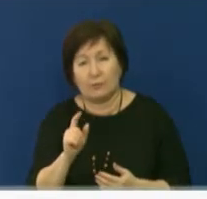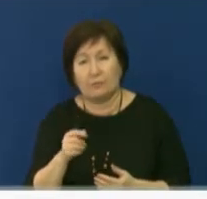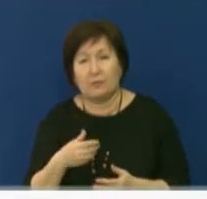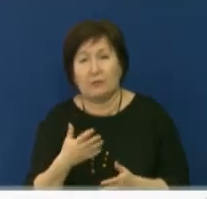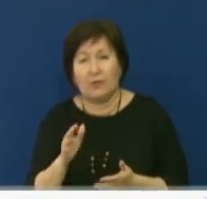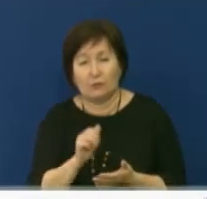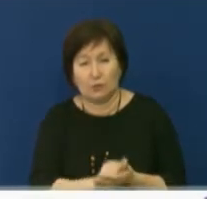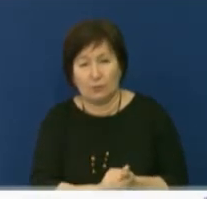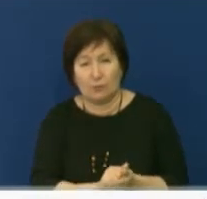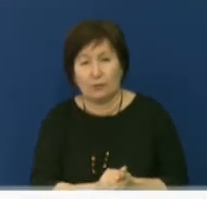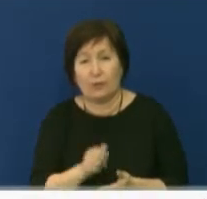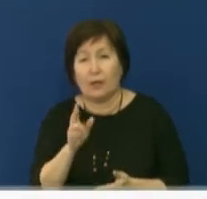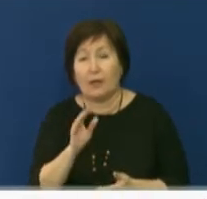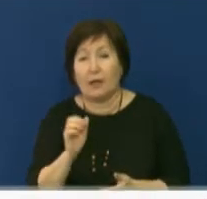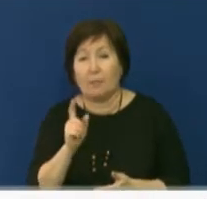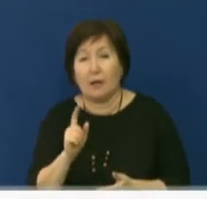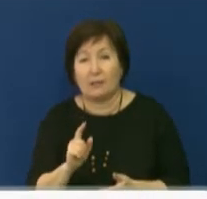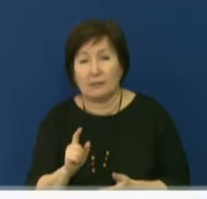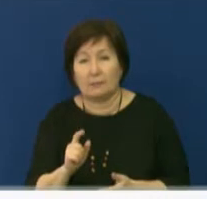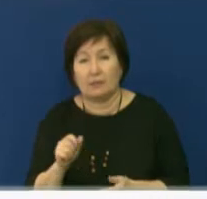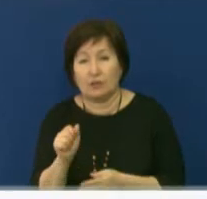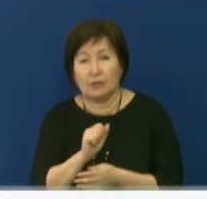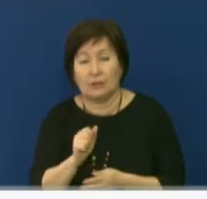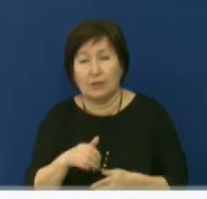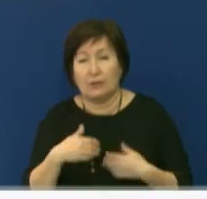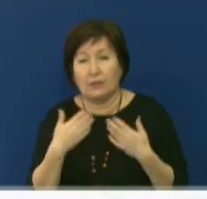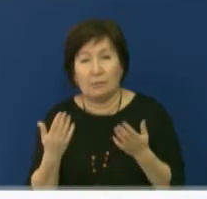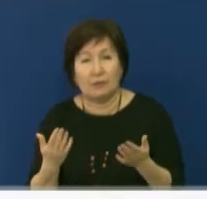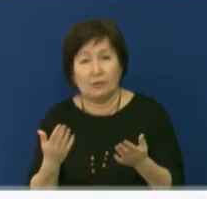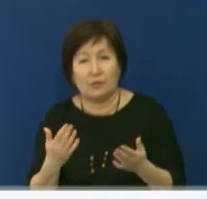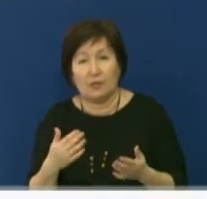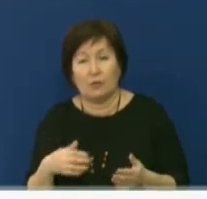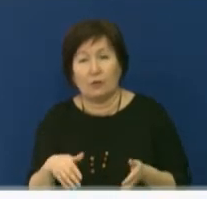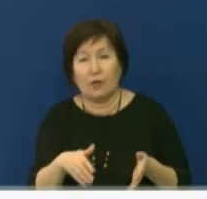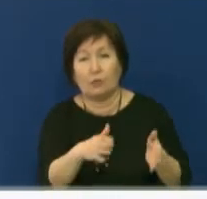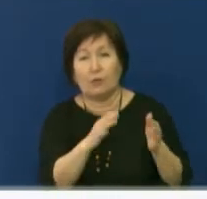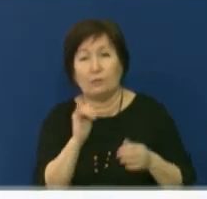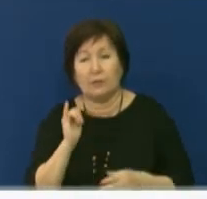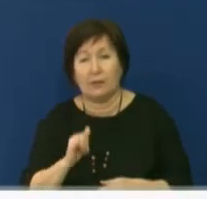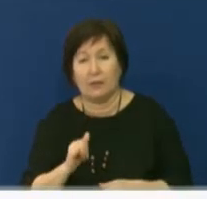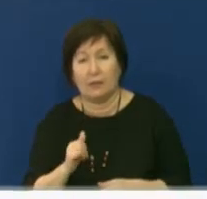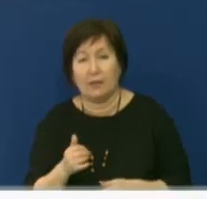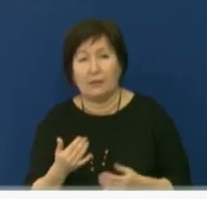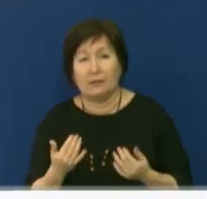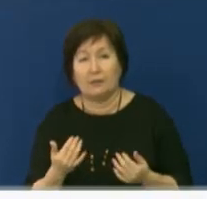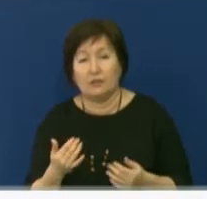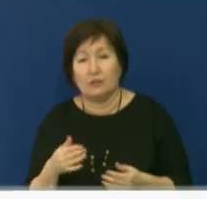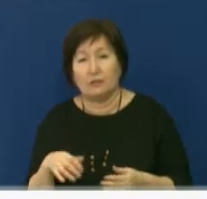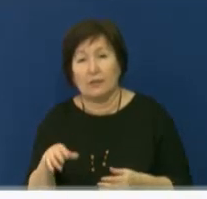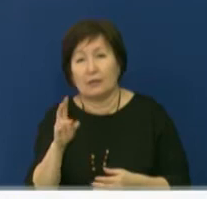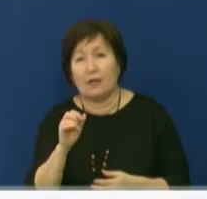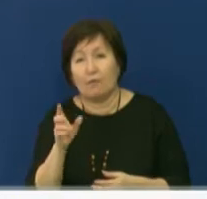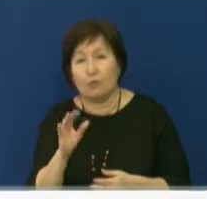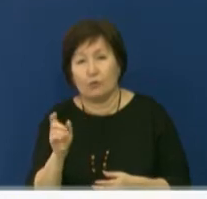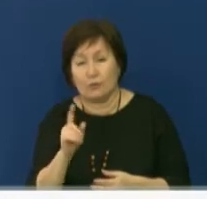КАМАЗы не приходят, дорога тяжелая, горная местность. Мы вынуждены собирать навоз из-под скота и сжигать его, пока не подвезут уголь. А зима у нас,